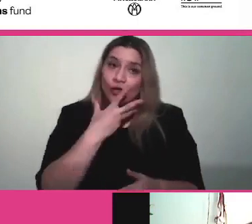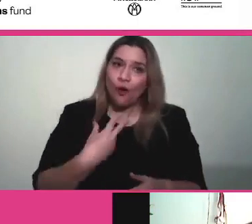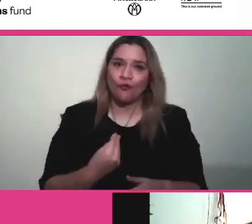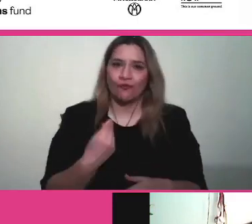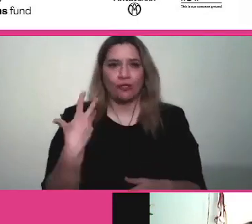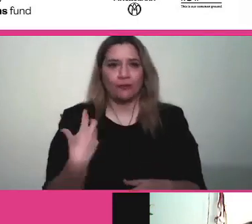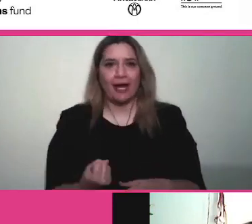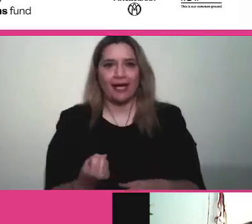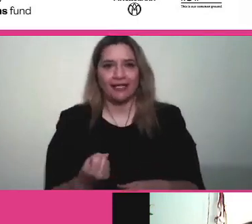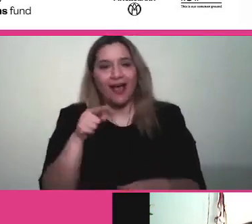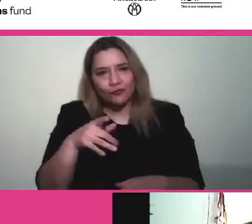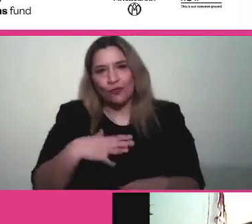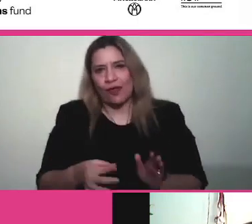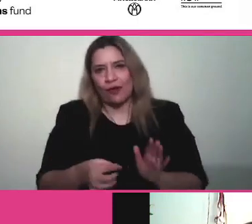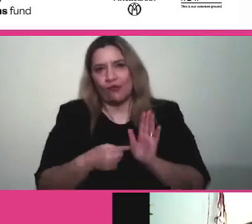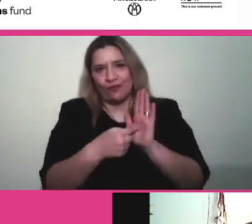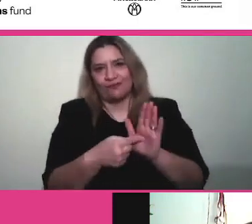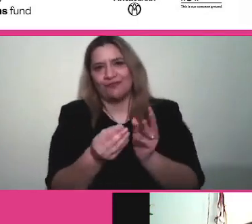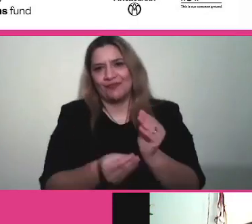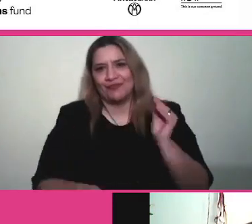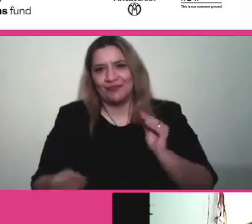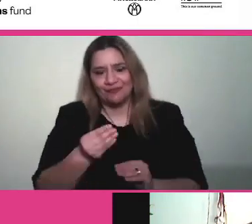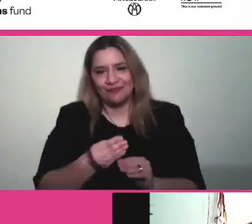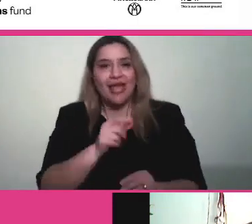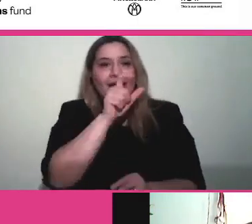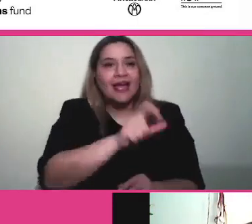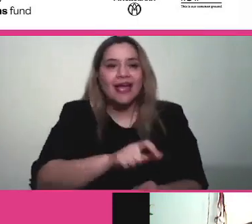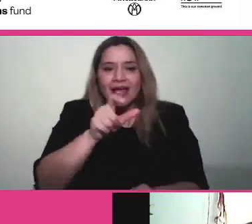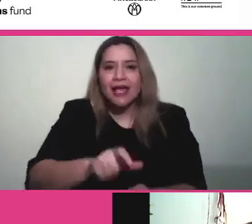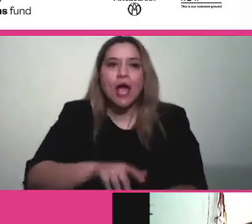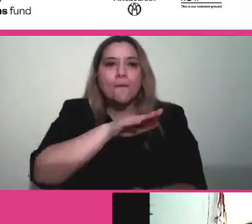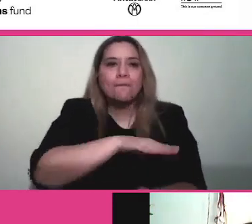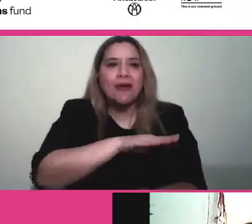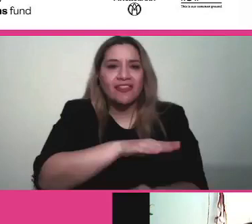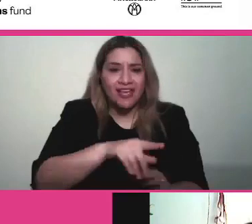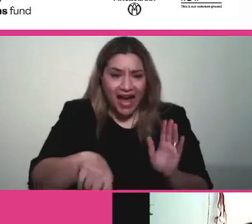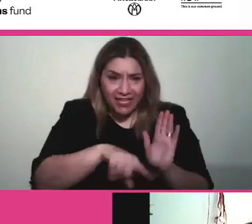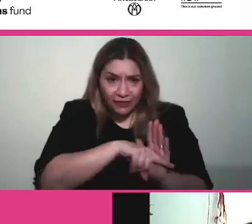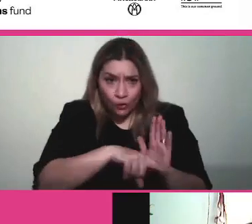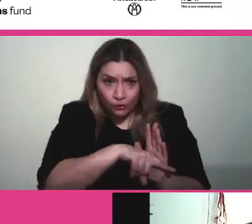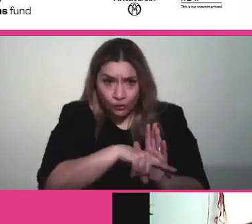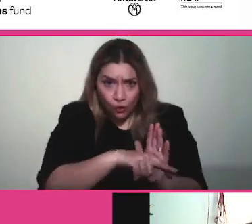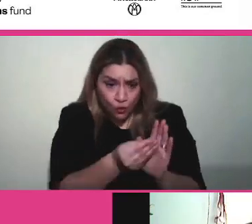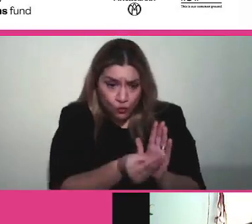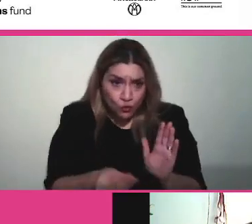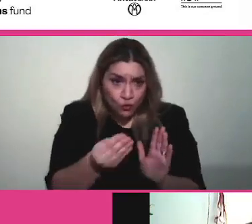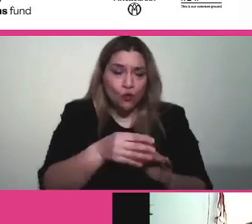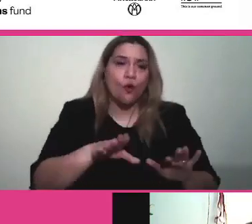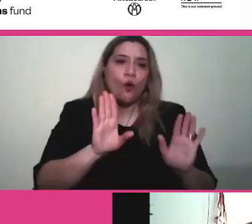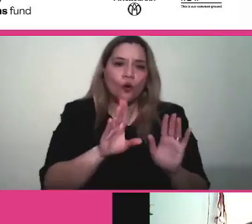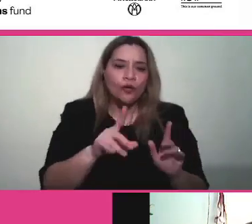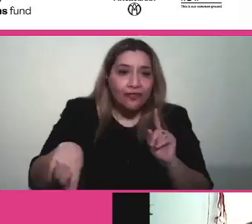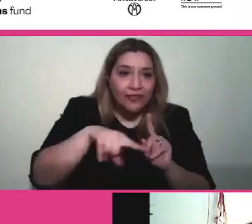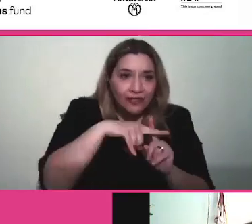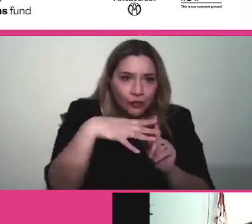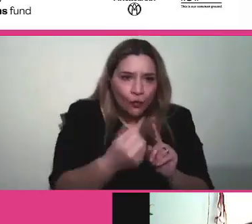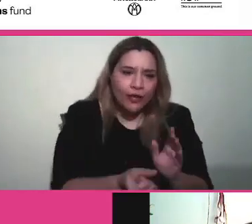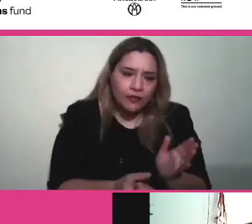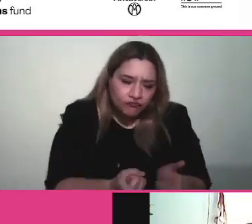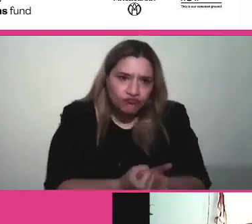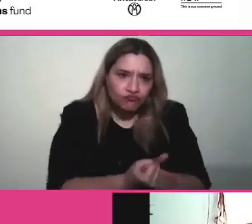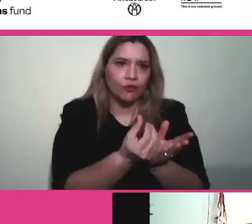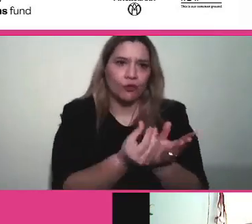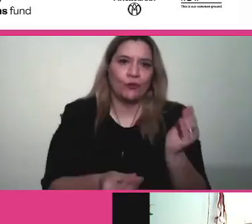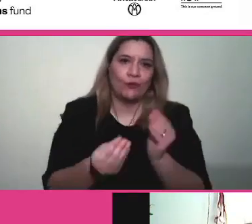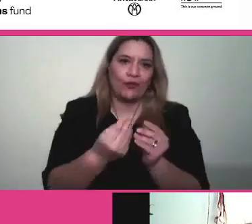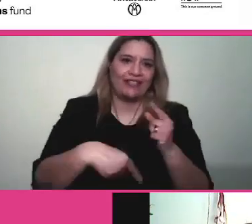γιατί εμείς εκεί τονίζουμε και γενικώς από κάθε παιδί δεν πατάμε ποτέ στο αρνητικό του. Προσπαθούμε να δώσουμε έμφαση σε ό,τι θετικό